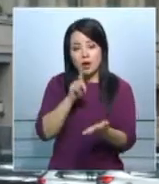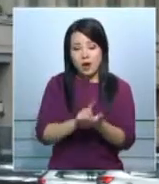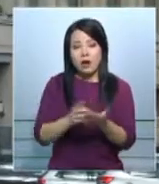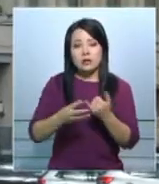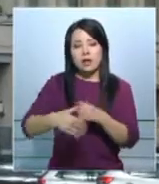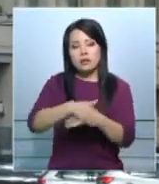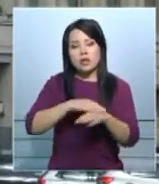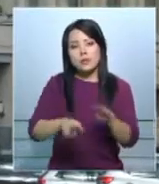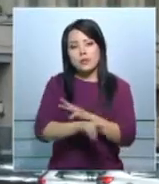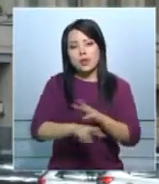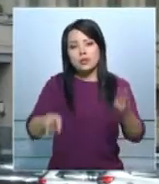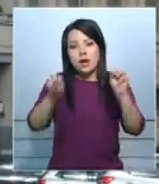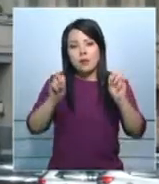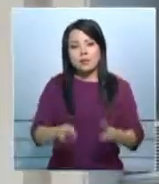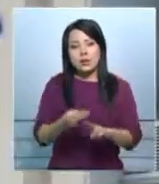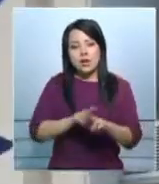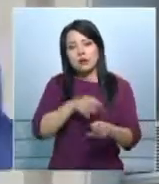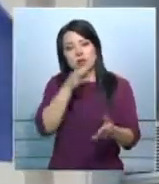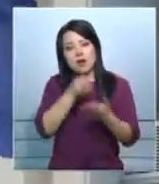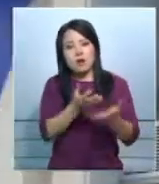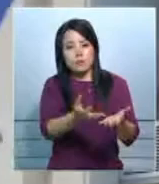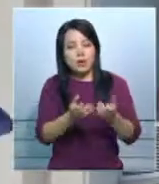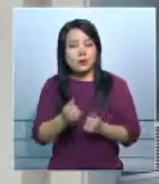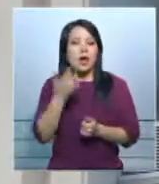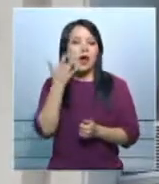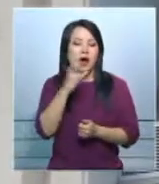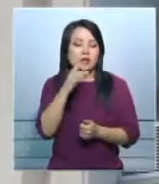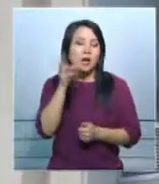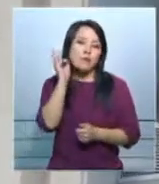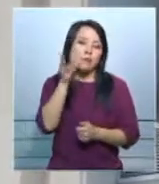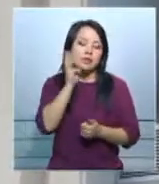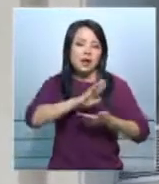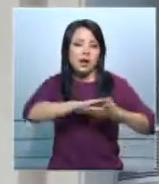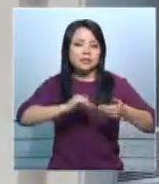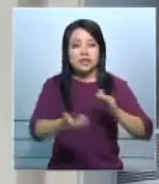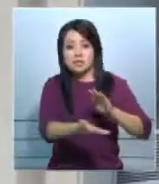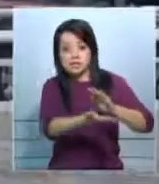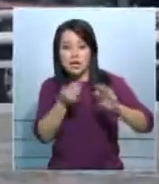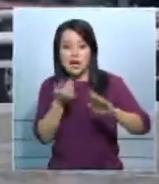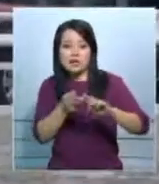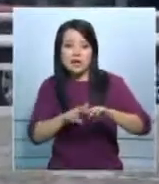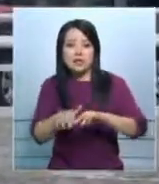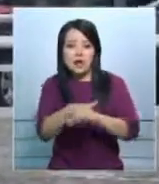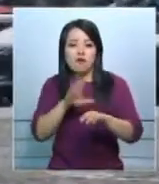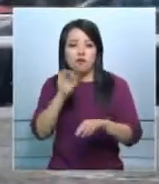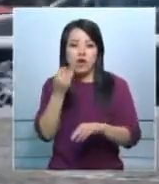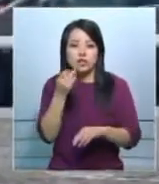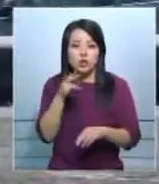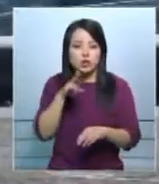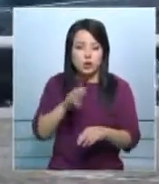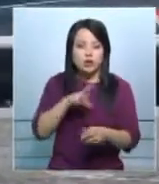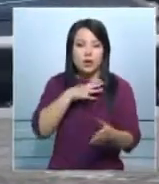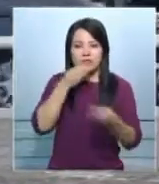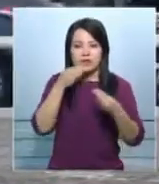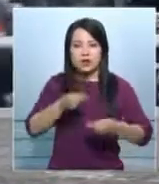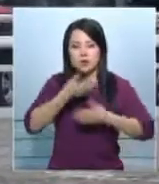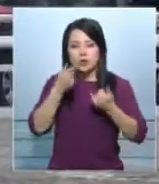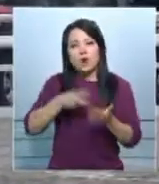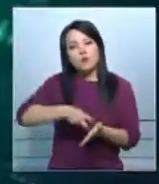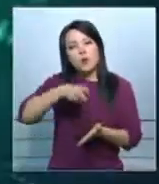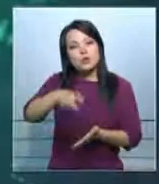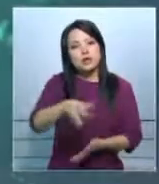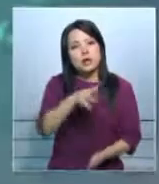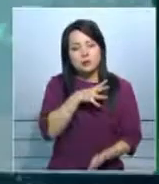сыртқы істер министрлігі жауап алу үшін ақш елшісін шақыртты. Ал Вашингтонның алғашқы әрі көңіл көншітпейтін жауабы почтамен келді.